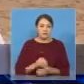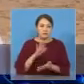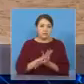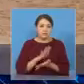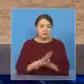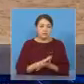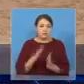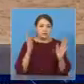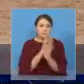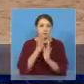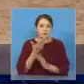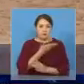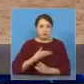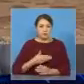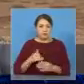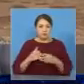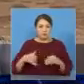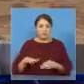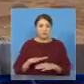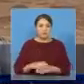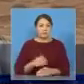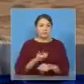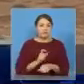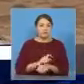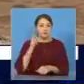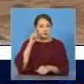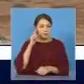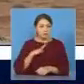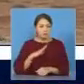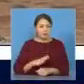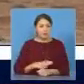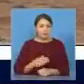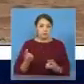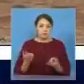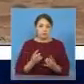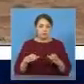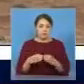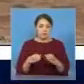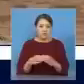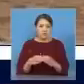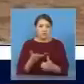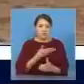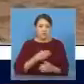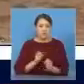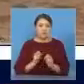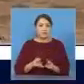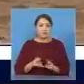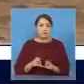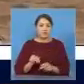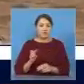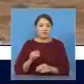загрязнять нашу природу, нашу землю. Очень, думаю, своевременная, нужная акция. Мы, как